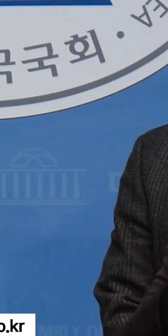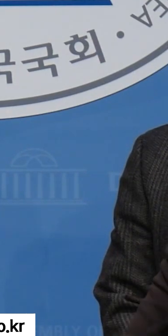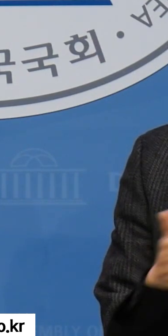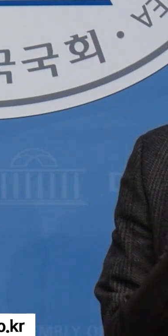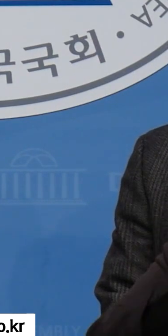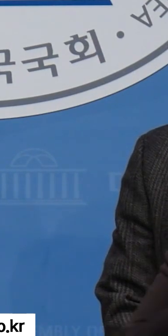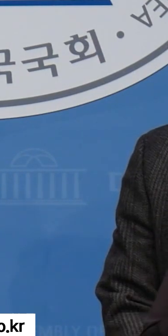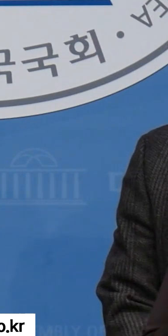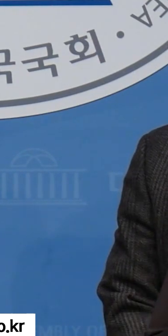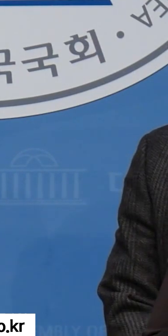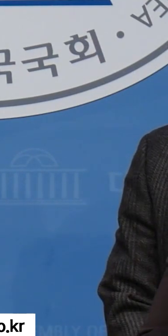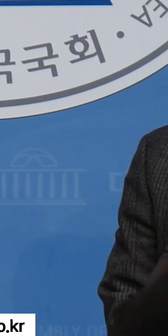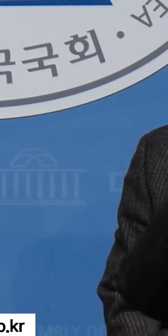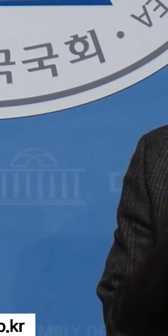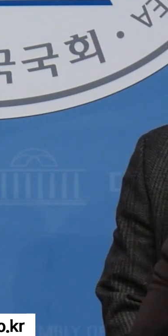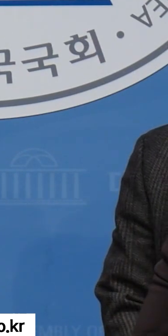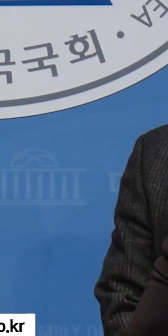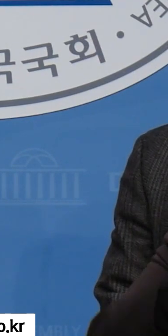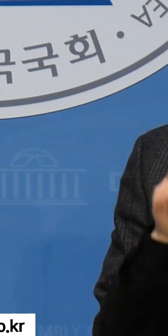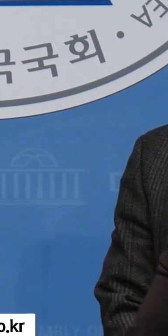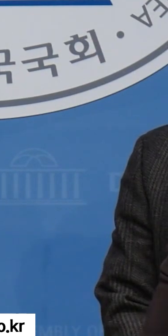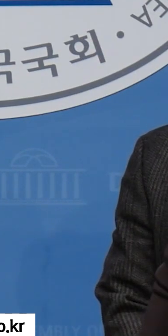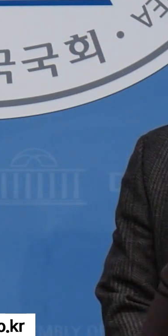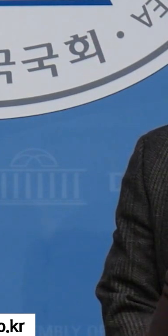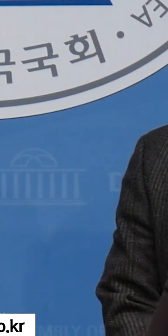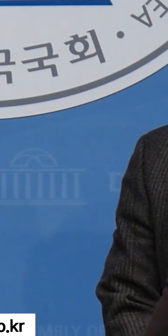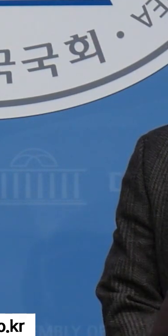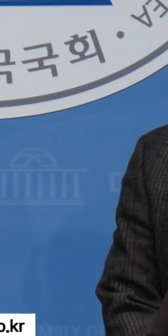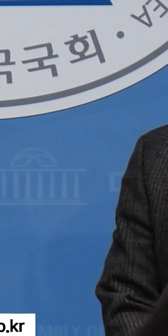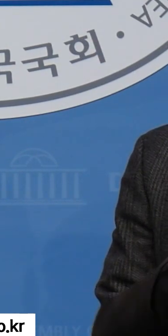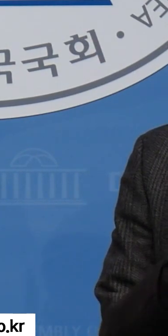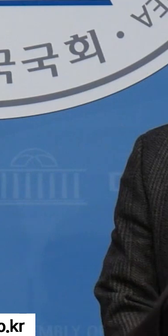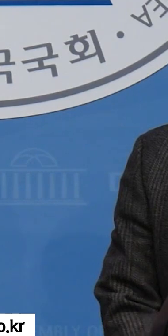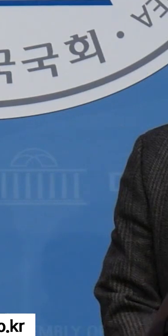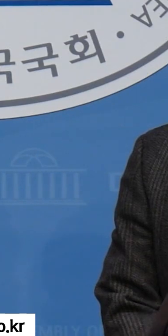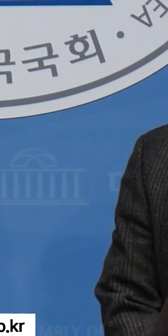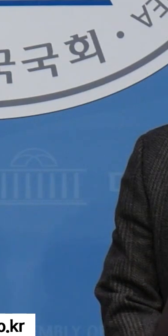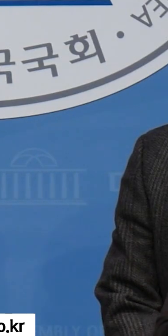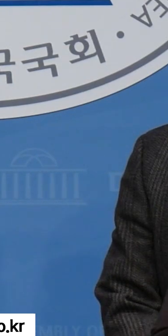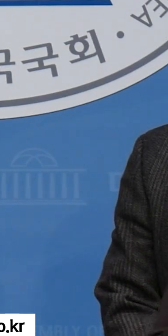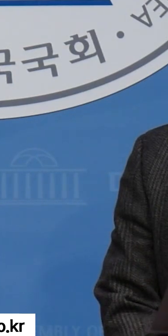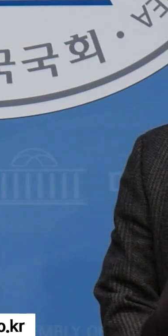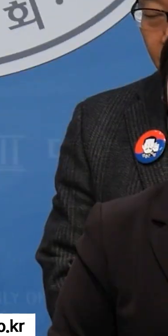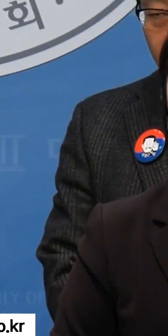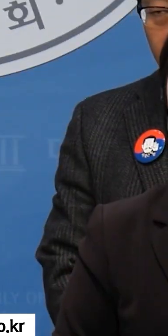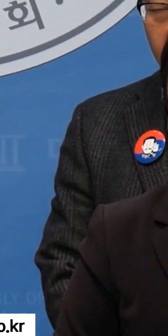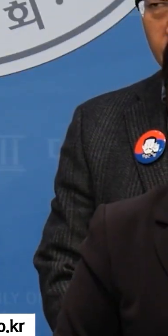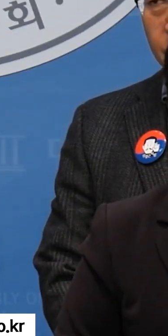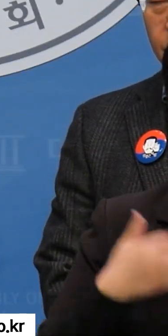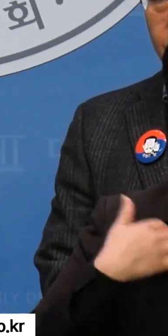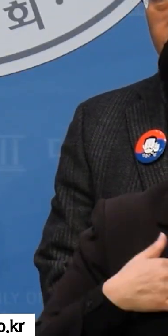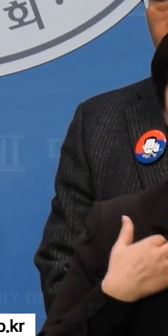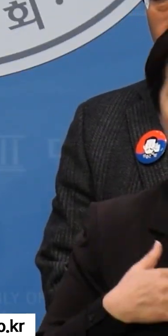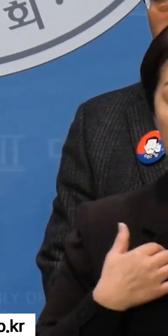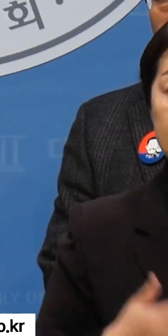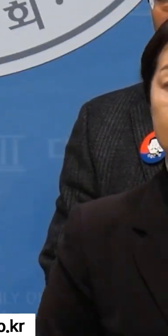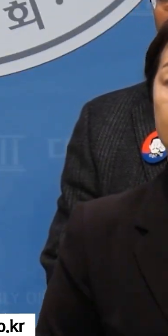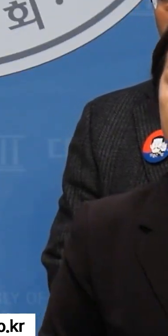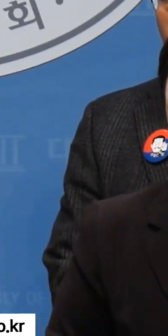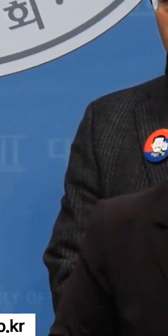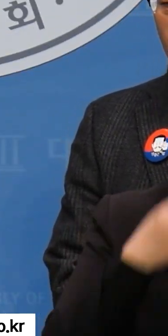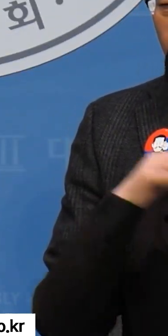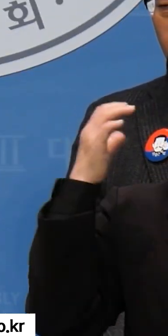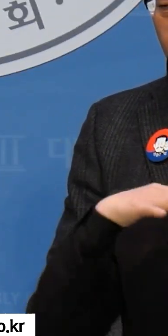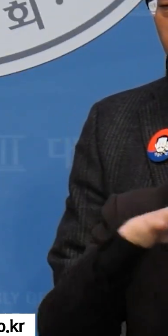공약입니다. 자세한 내용은 처음으로 이걸 준비하신 김민석 의원님께서 설명해 주시겠습니다. 감사합니다. 반갑습니다.